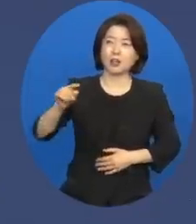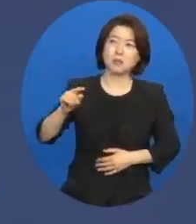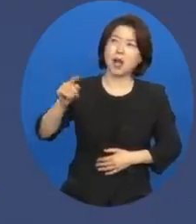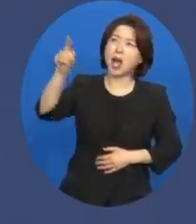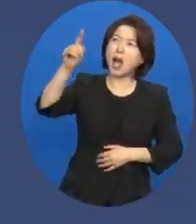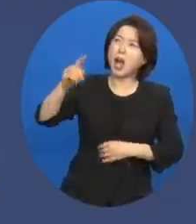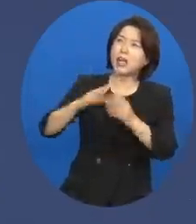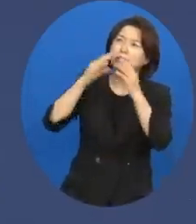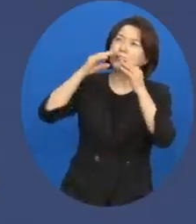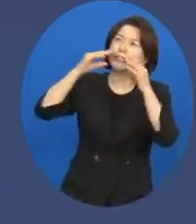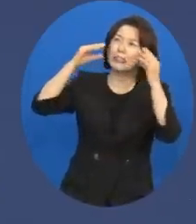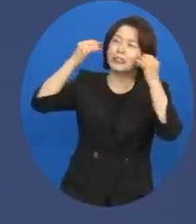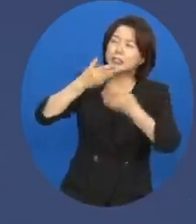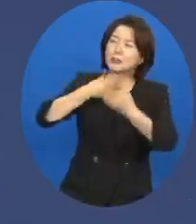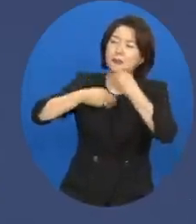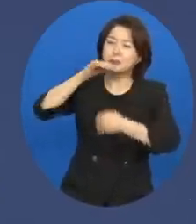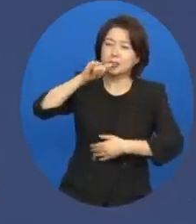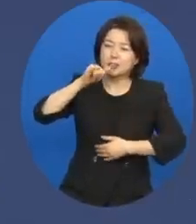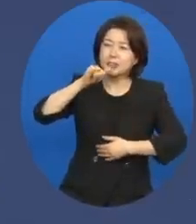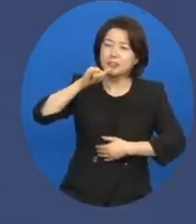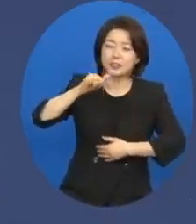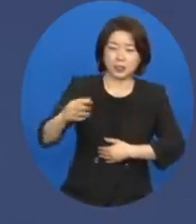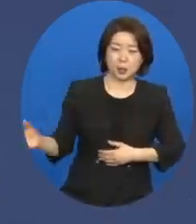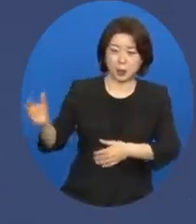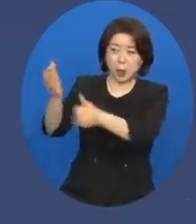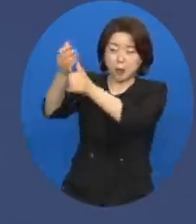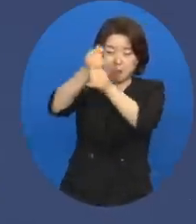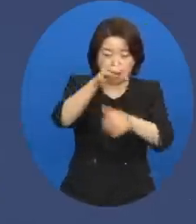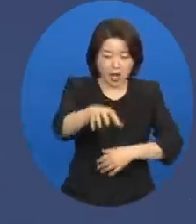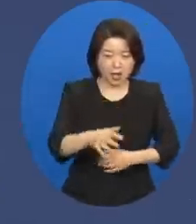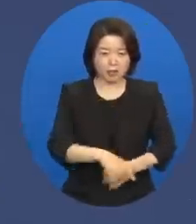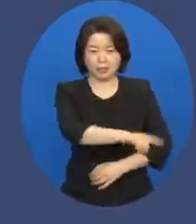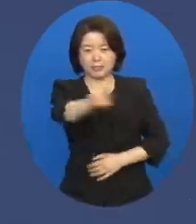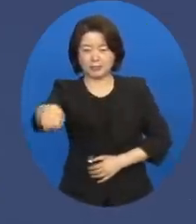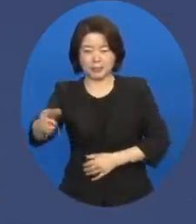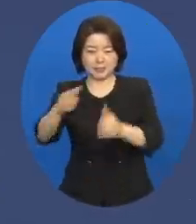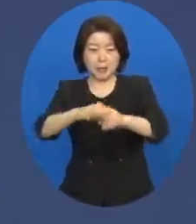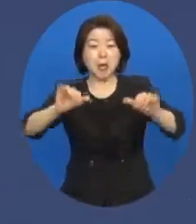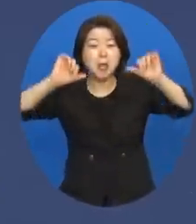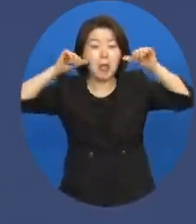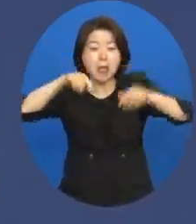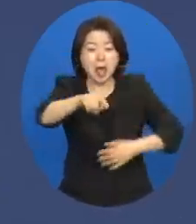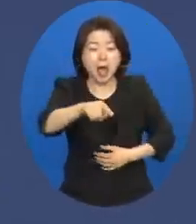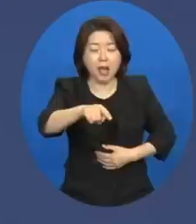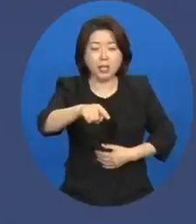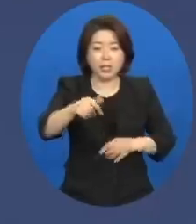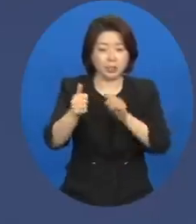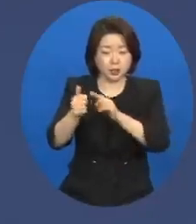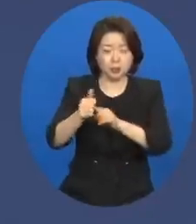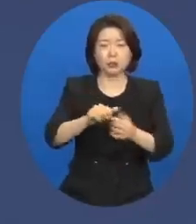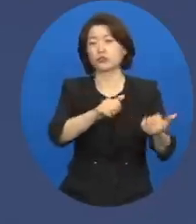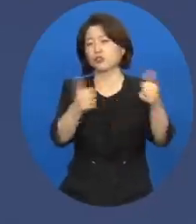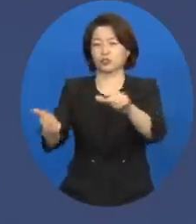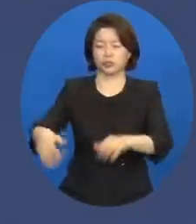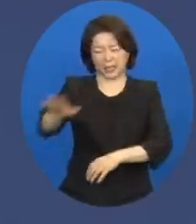기독교의 신을 끌어다가 크렘린 궁 앞에 거기다 해놓고 다 조롱하겠다고 껍적거리는 그놈도 뒤졌어요.